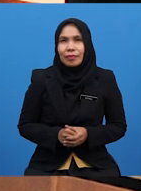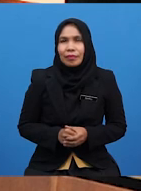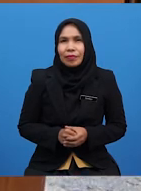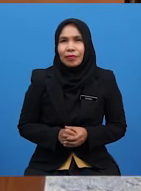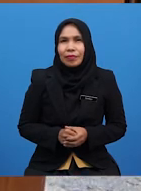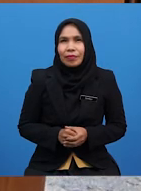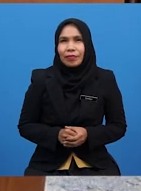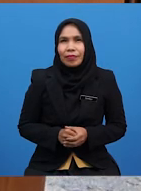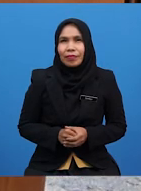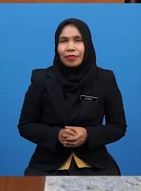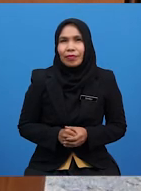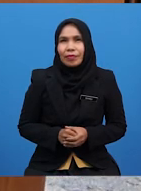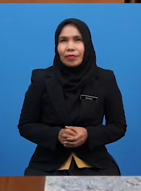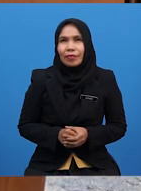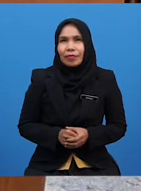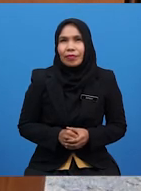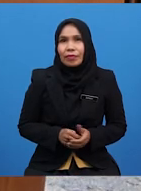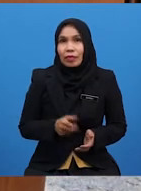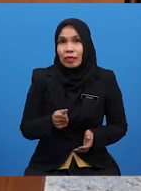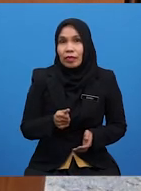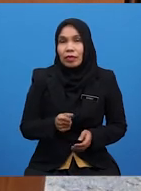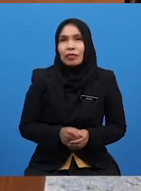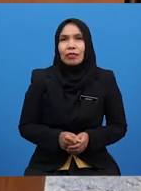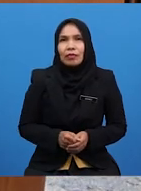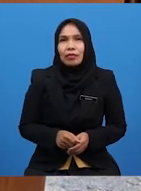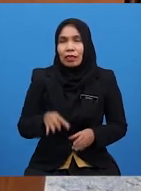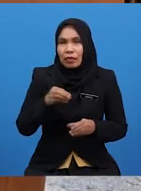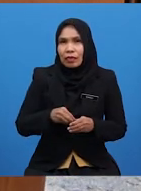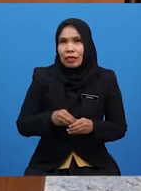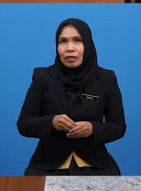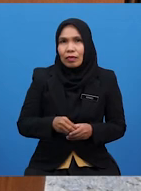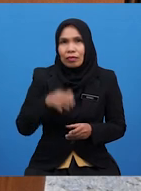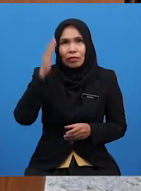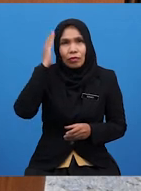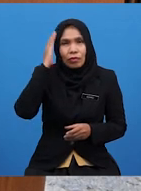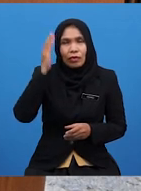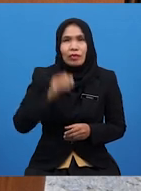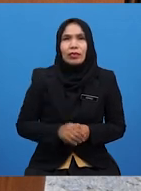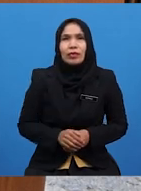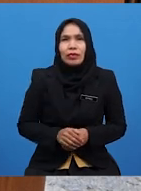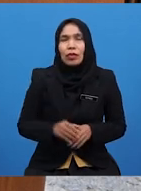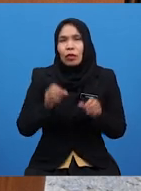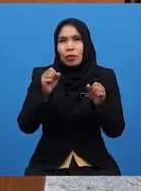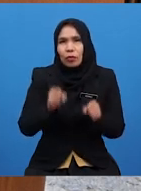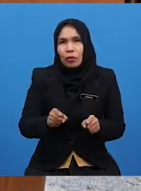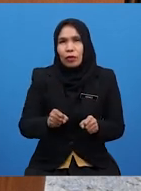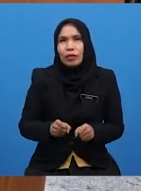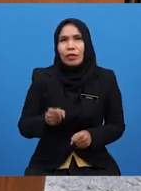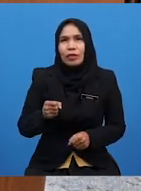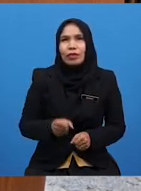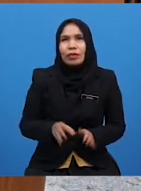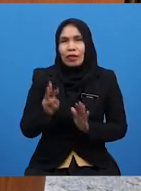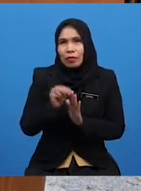dalaman kebutuhan anda dalam menguasai perihal like betul hiasan dalaman ini mampu membuka Minda